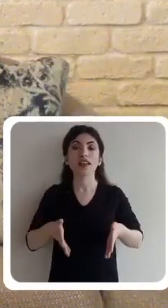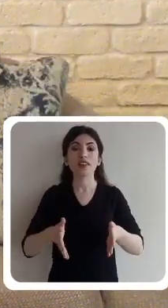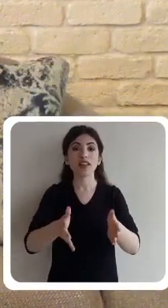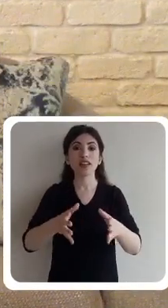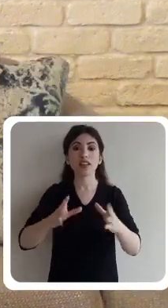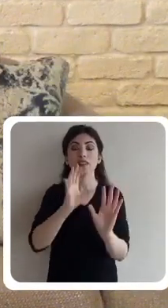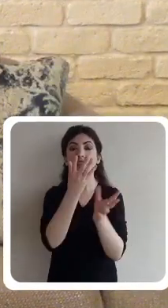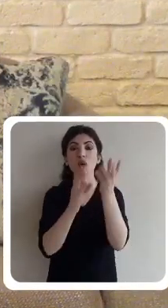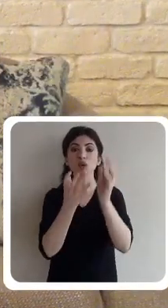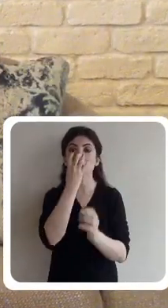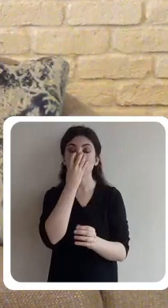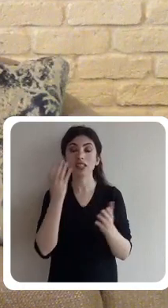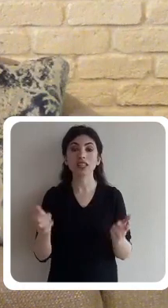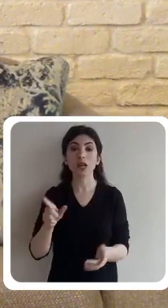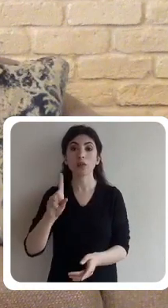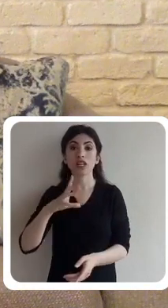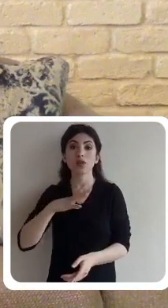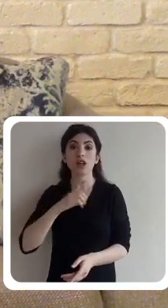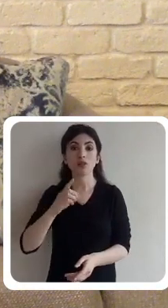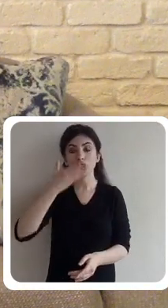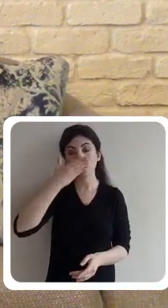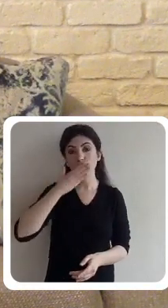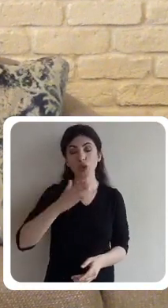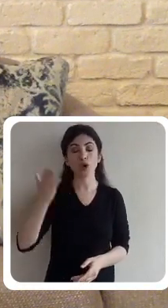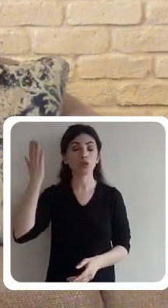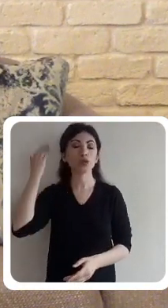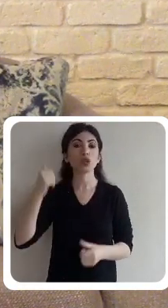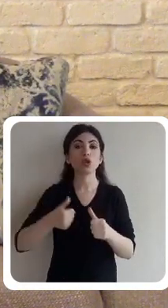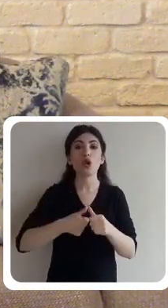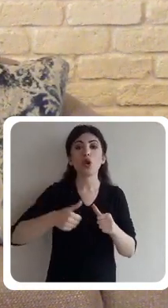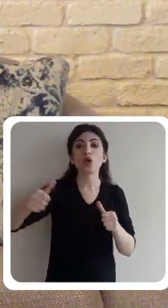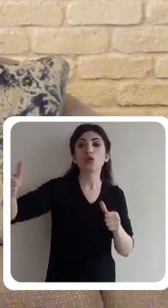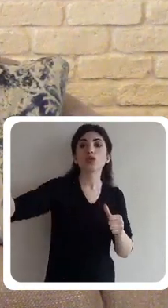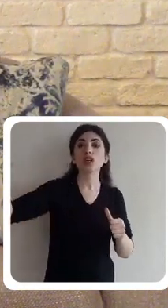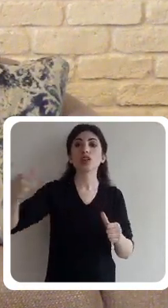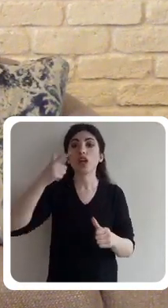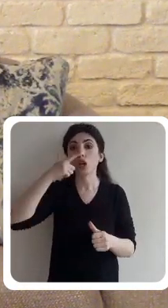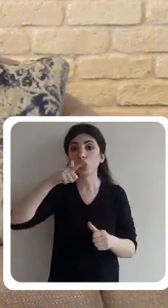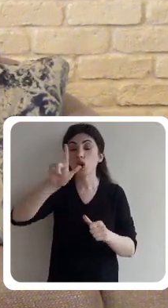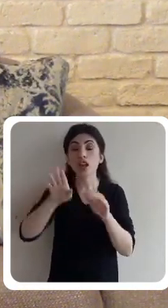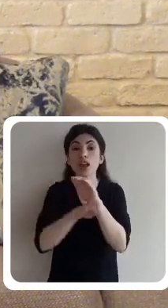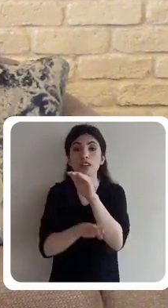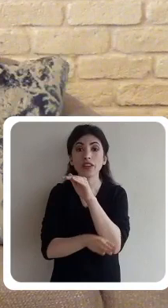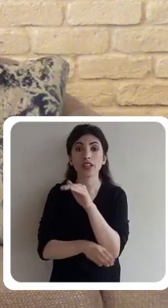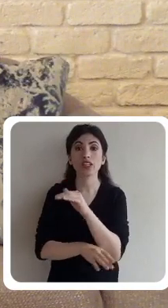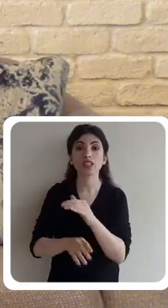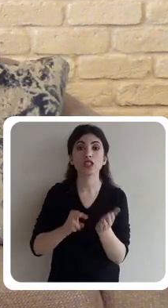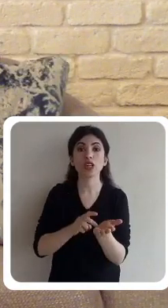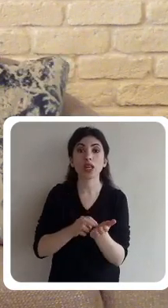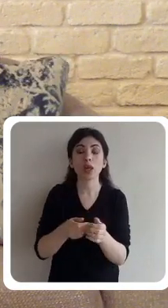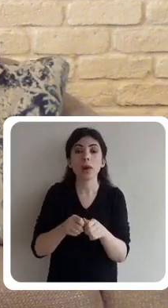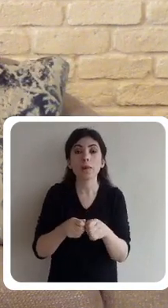yükler iken, bir varmış, bir yokmuş. Çok uzak diyarlardan birinde, Bit